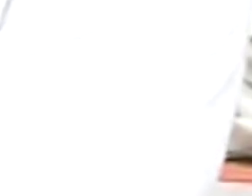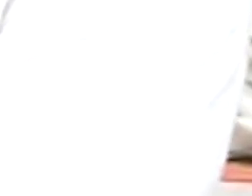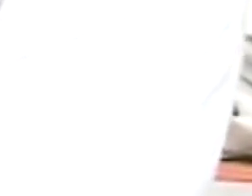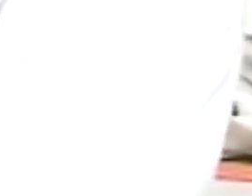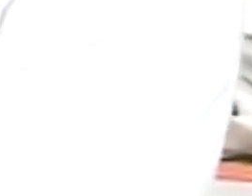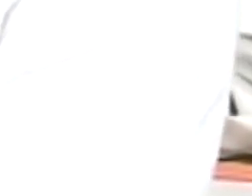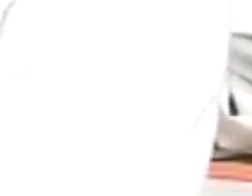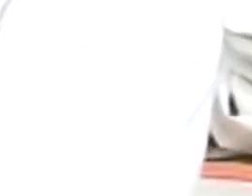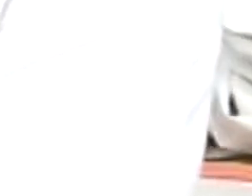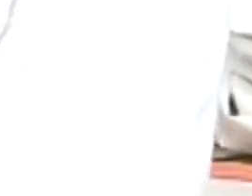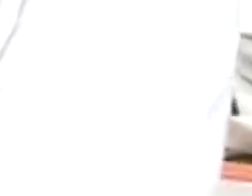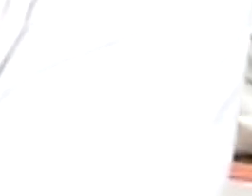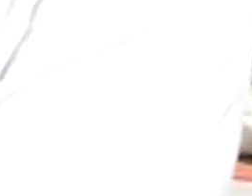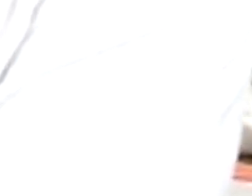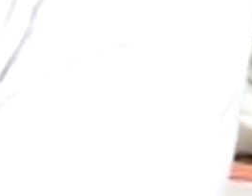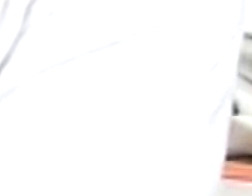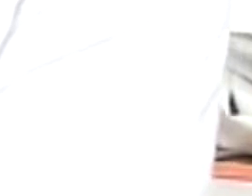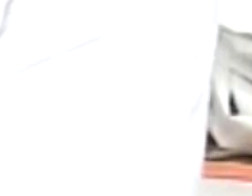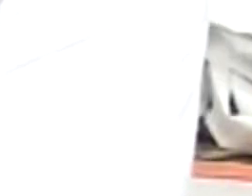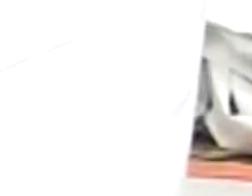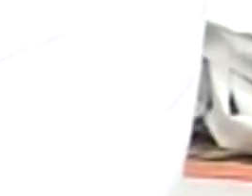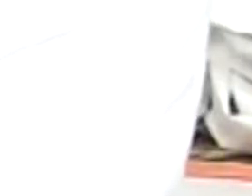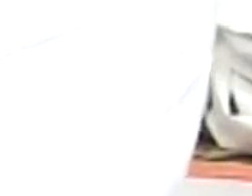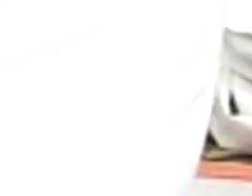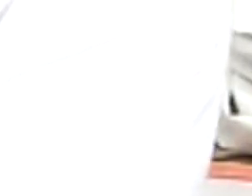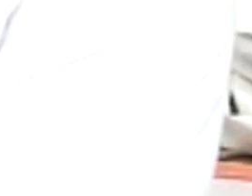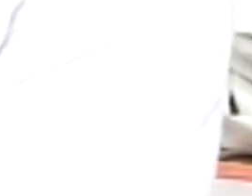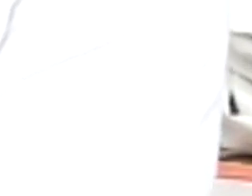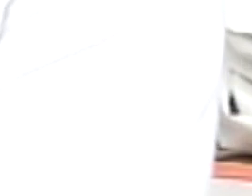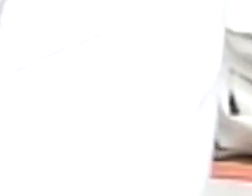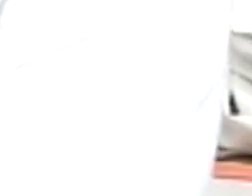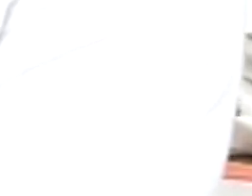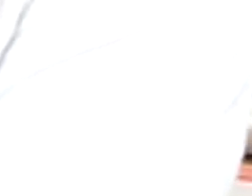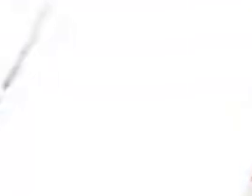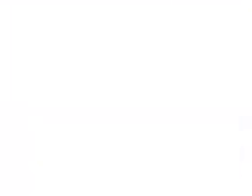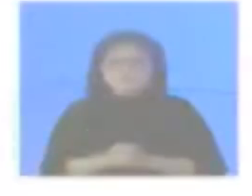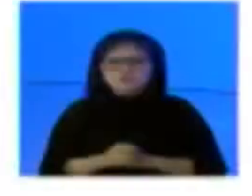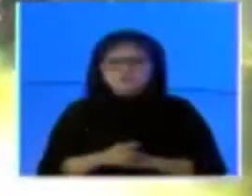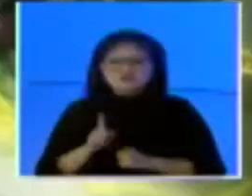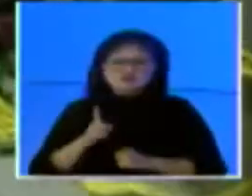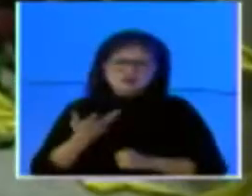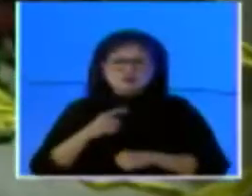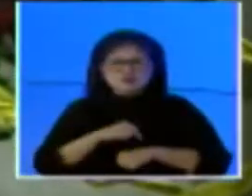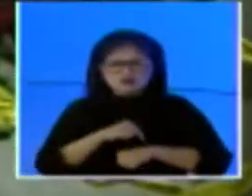Kamis kemarin itu. Pagi, jam berapa, Pak? Jam tujuan juga, pagi juga, sekitar jam tujuan juga.